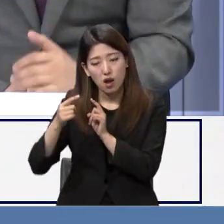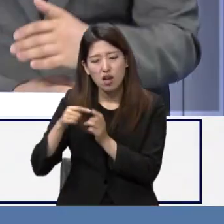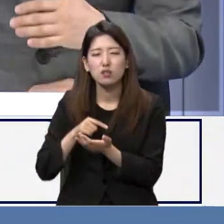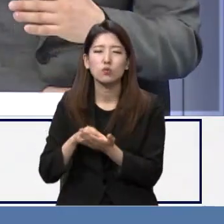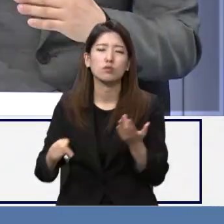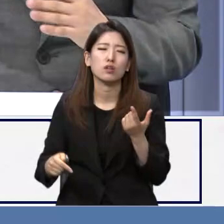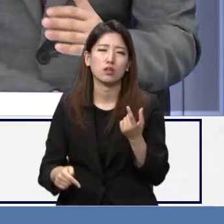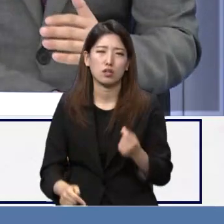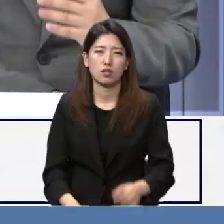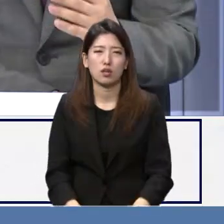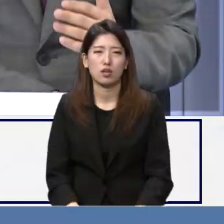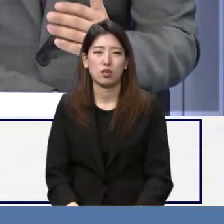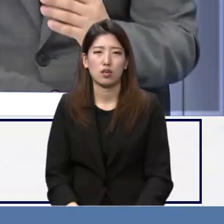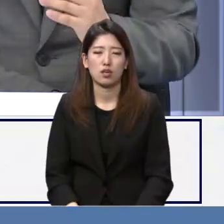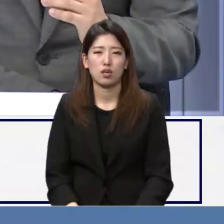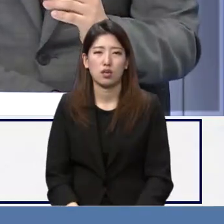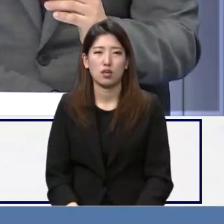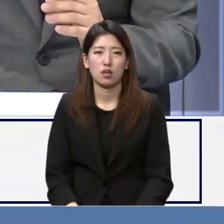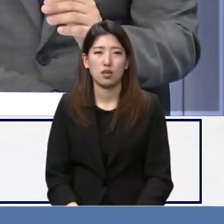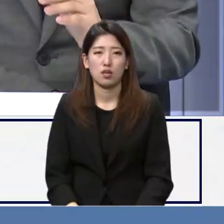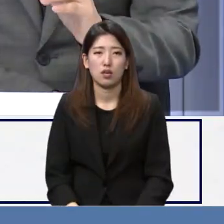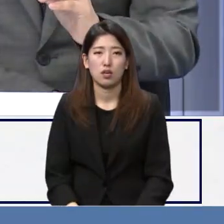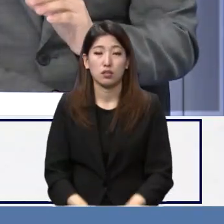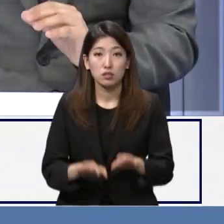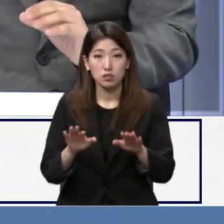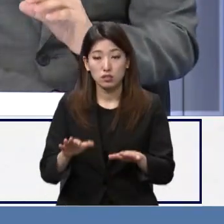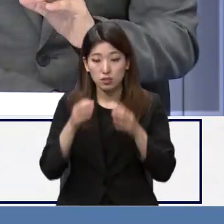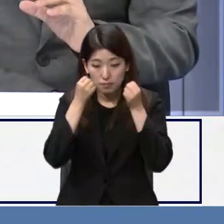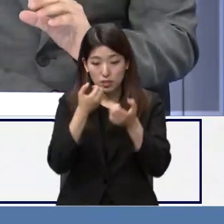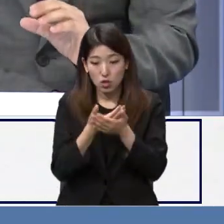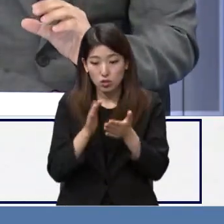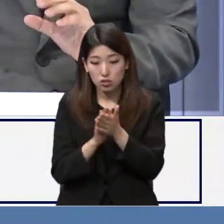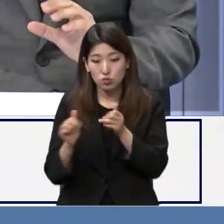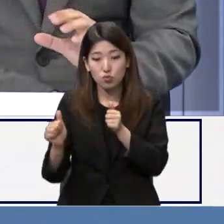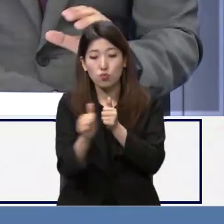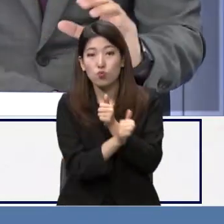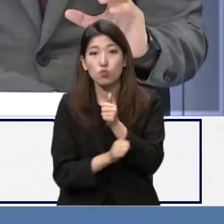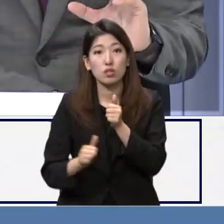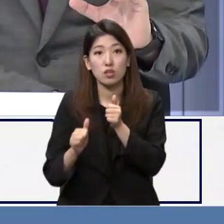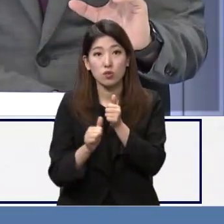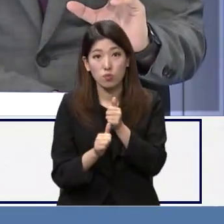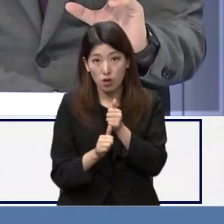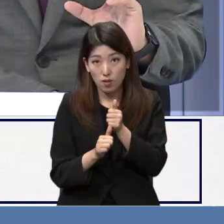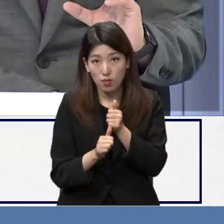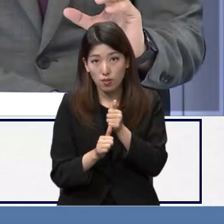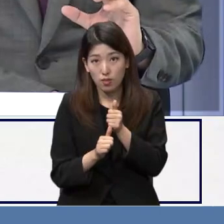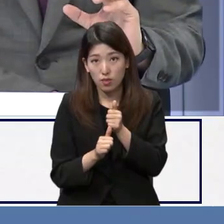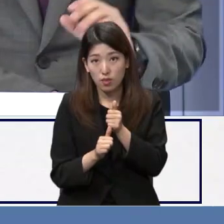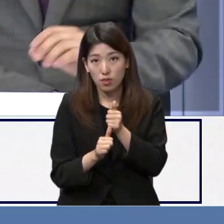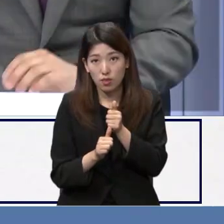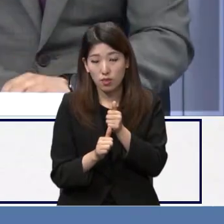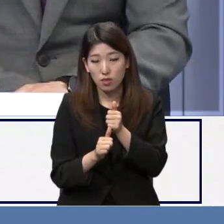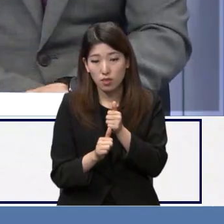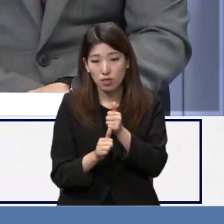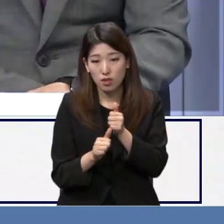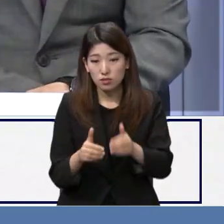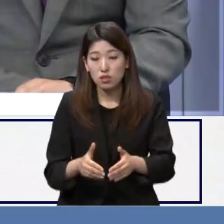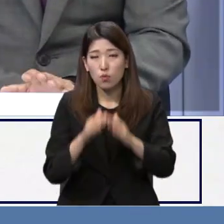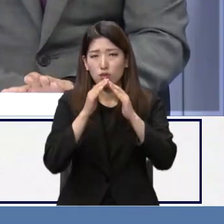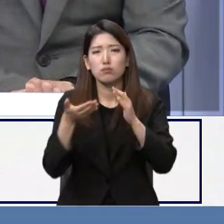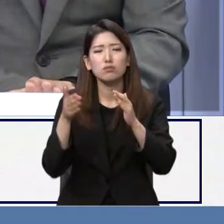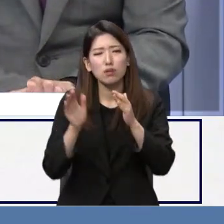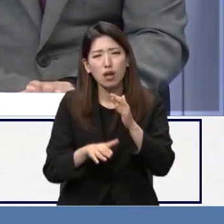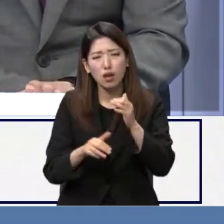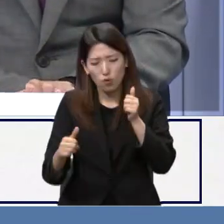김은경 혁신위가 출범 했는데 아쉽게도 김웅의 혁신위의 위원들이 측면계 의원들을 포진됐다라는 분석 그리고 거기